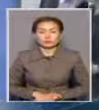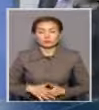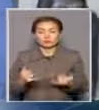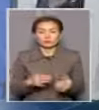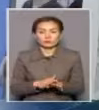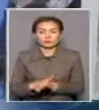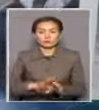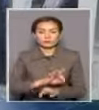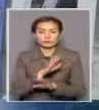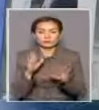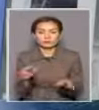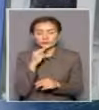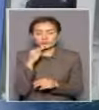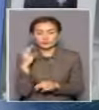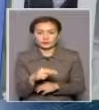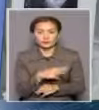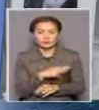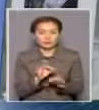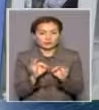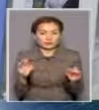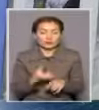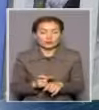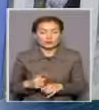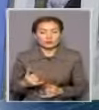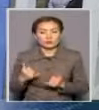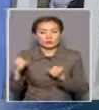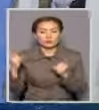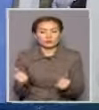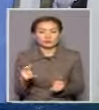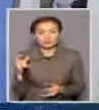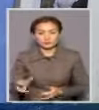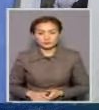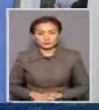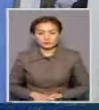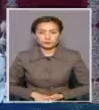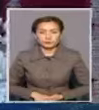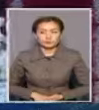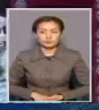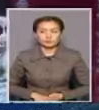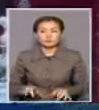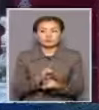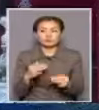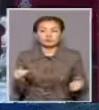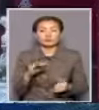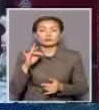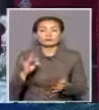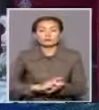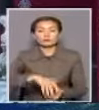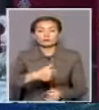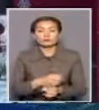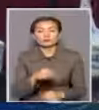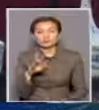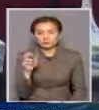Сегодня вечер у Ильи Жаканова прошел хорошо. Мы очень уважаем композитора. Отметим, что в этом году